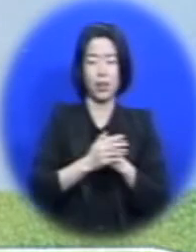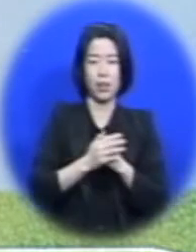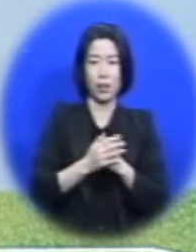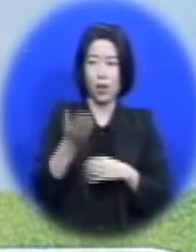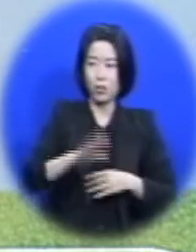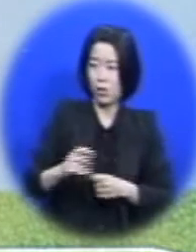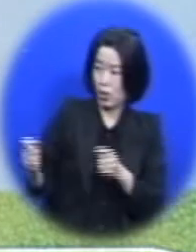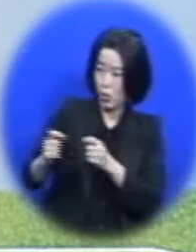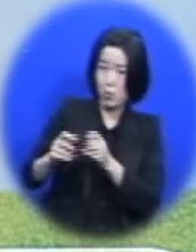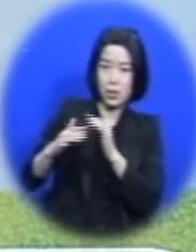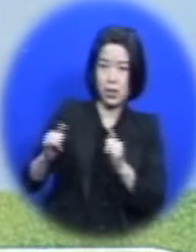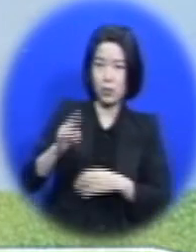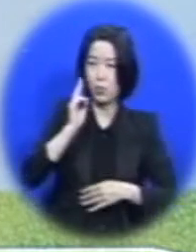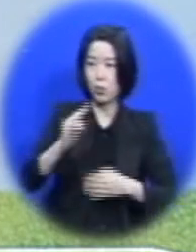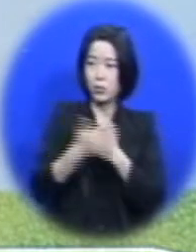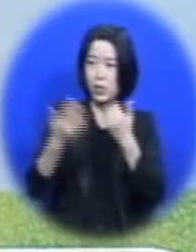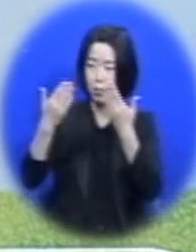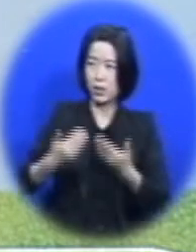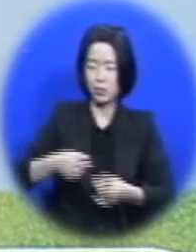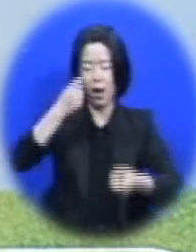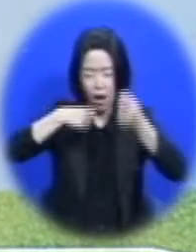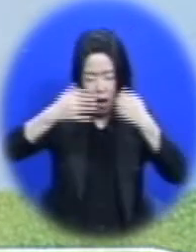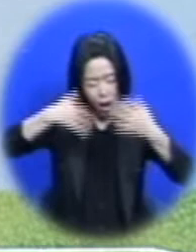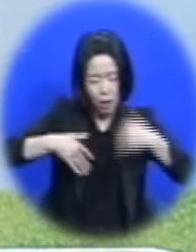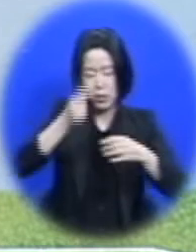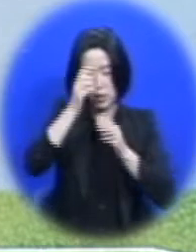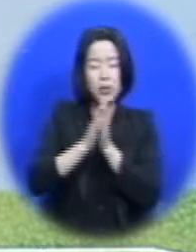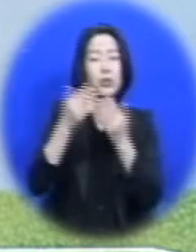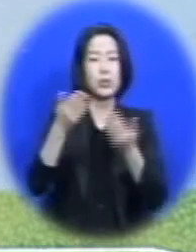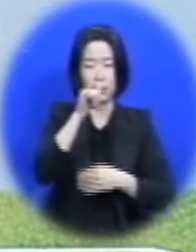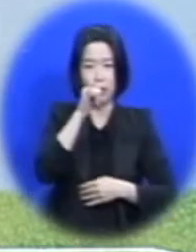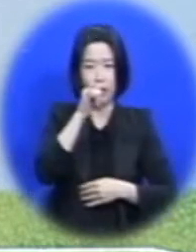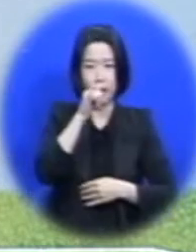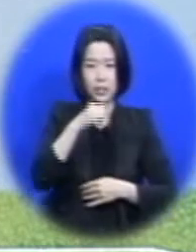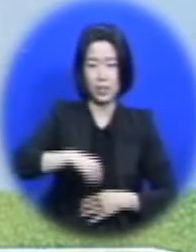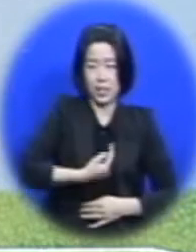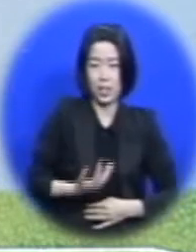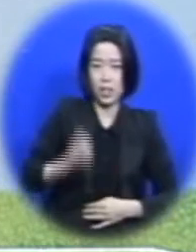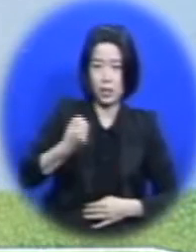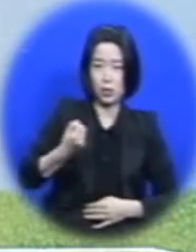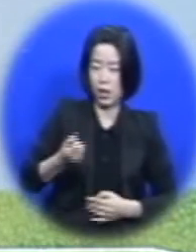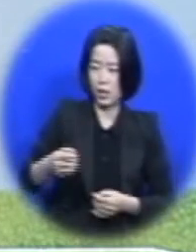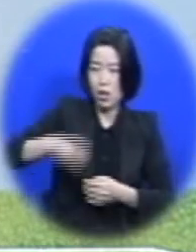있는 분들은 너무너무 은혜를 받았는지 그렇게 우는데 자기가 주간 휴지 다 좋대요